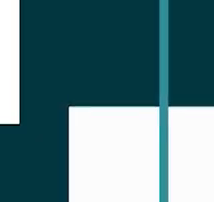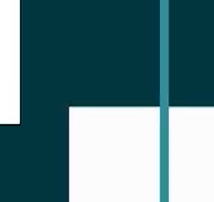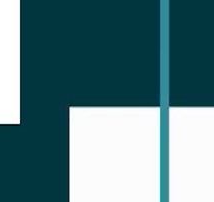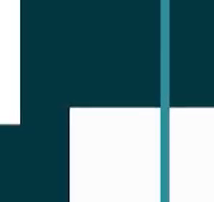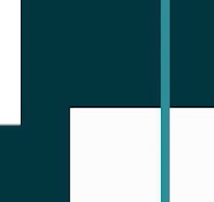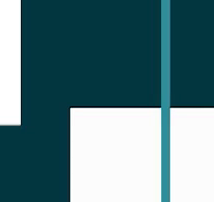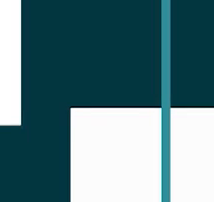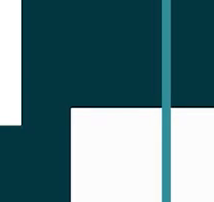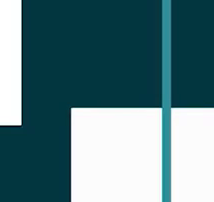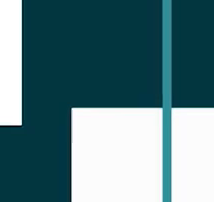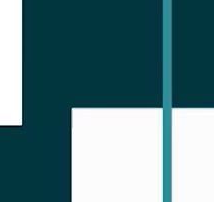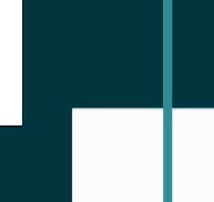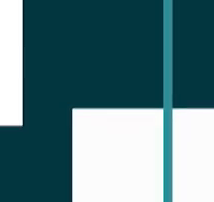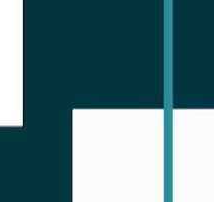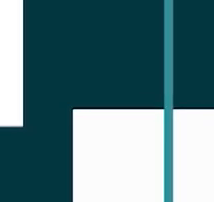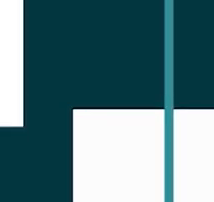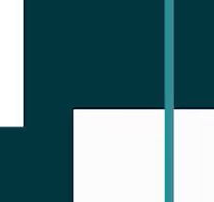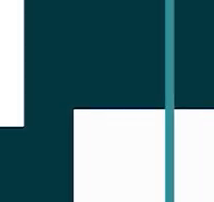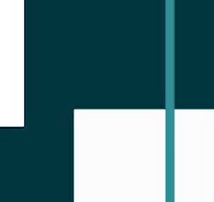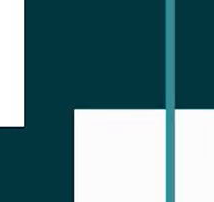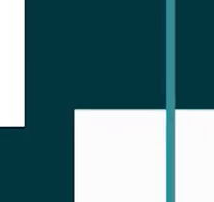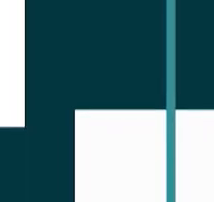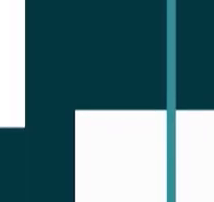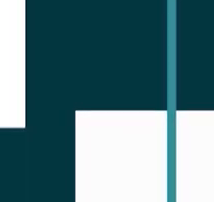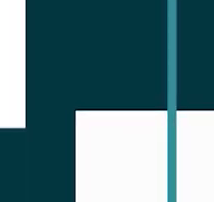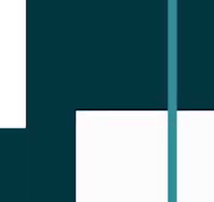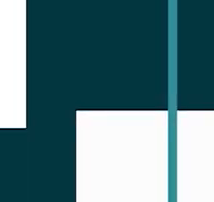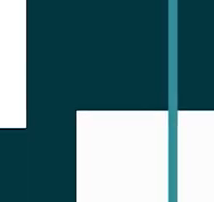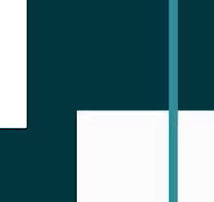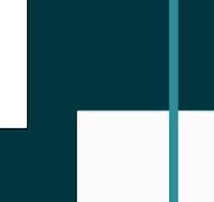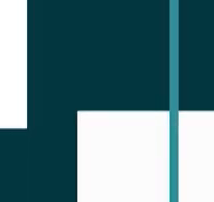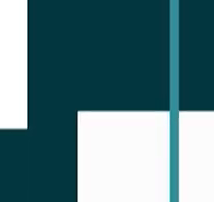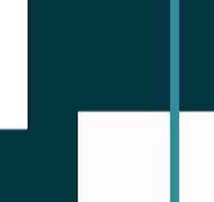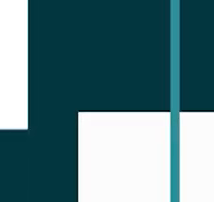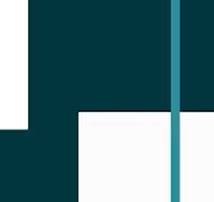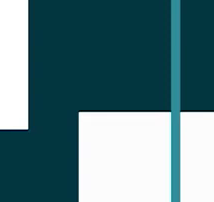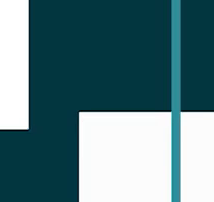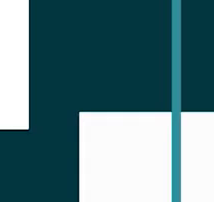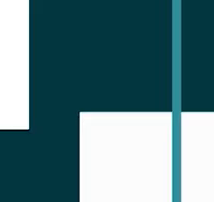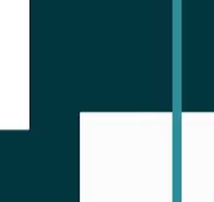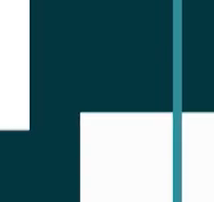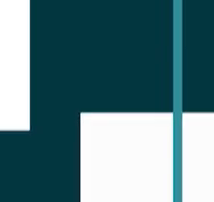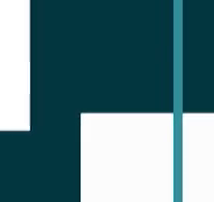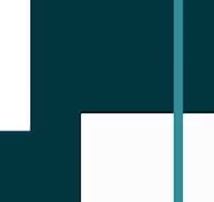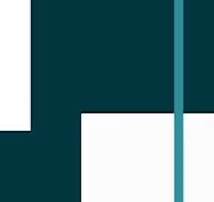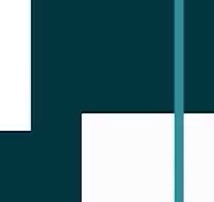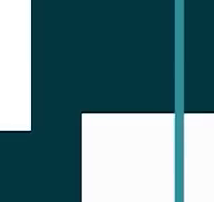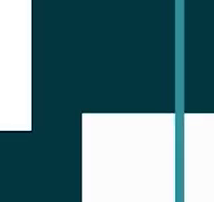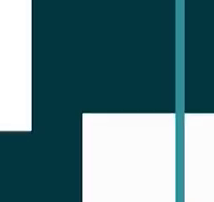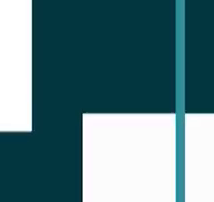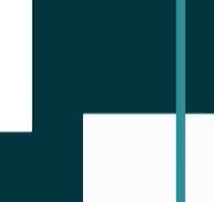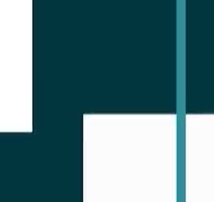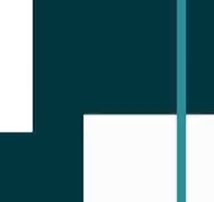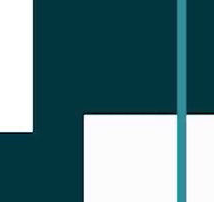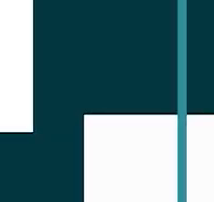პროგრესიაში წევრებს აი ესე შევკრებთ, ანუ SN-ი გამოითვლება შემდეგი ფორმულით: B1 გავამრავლოთ